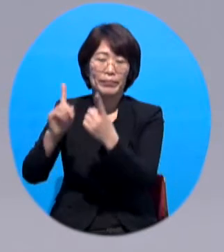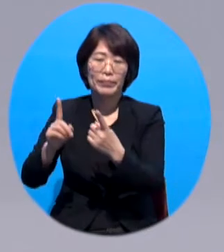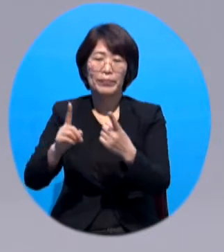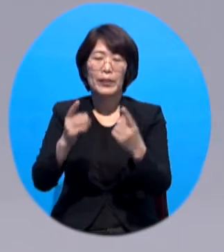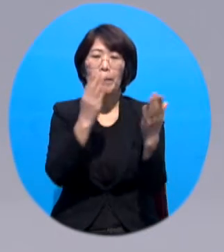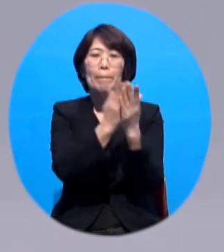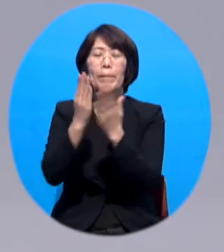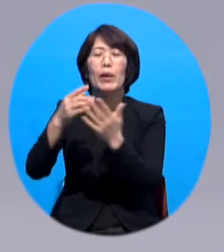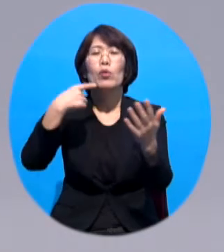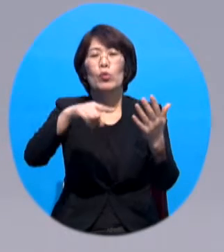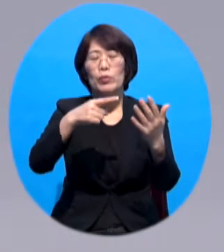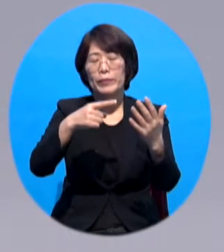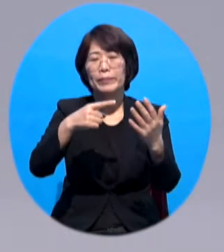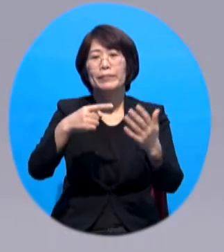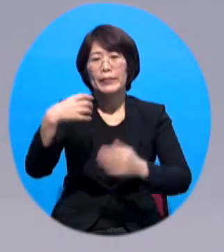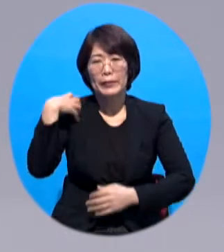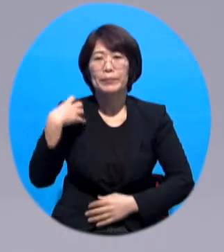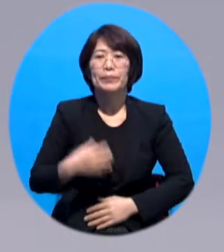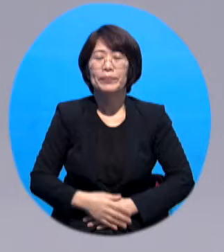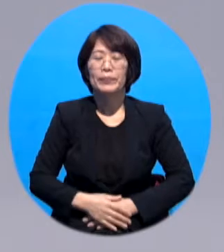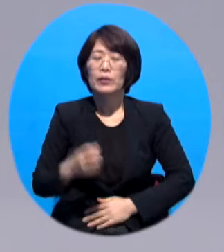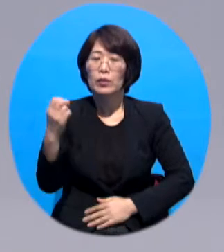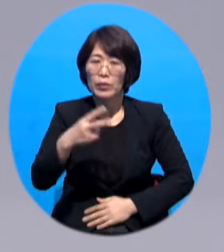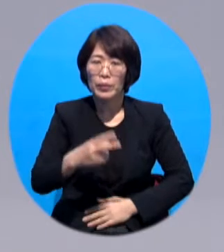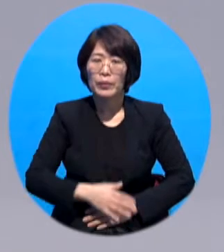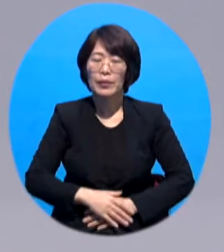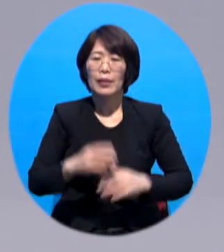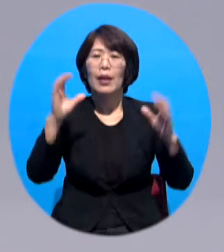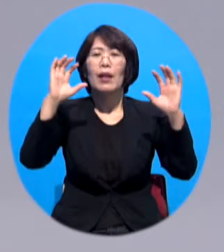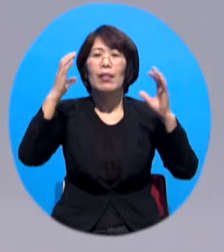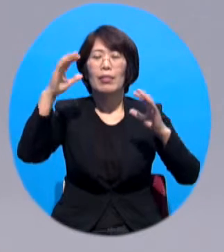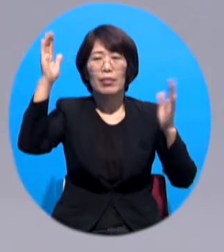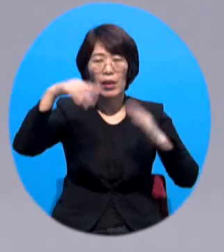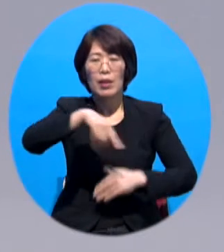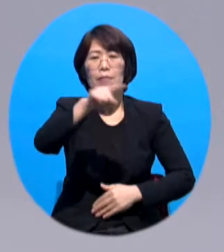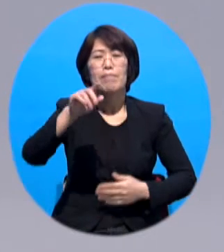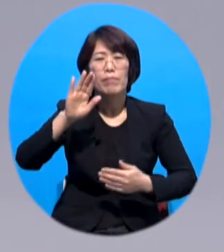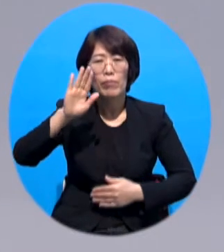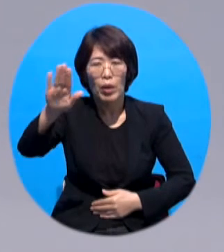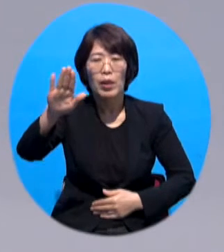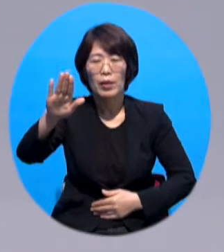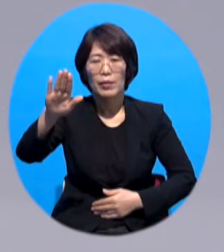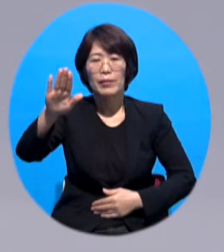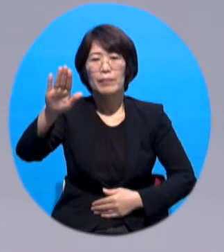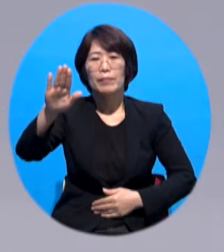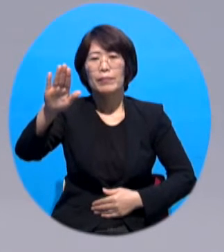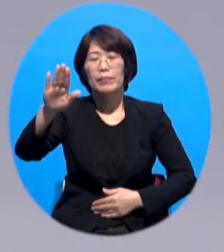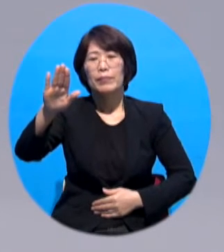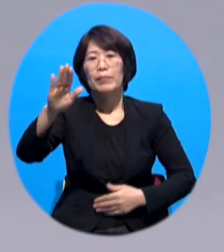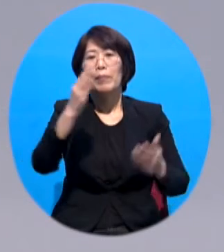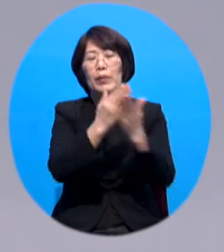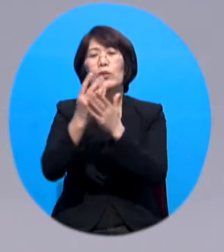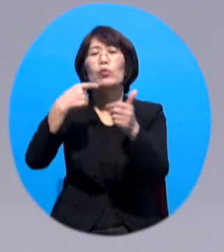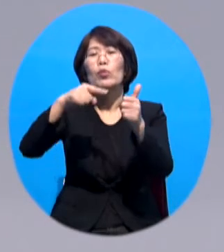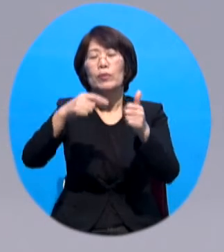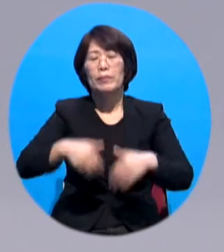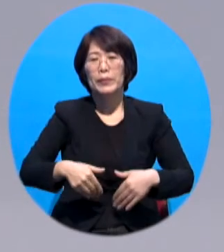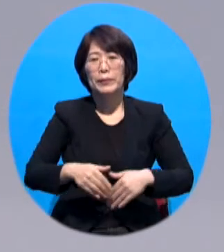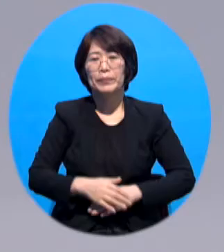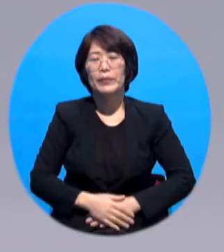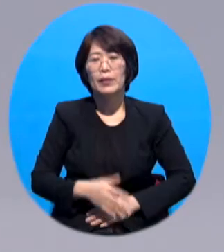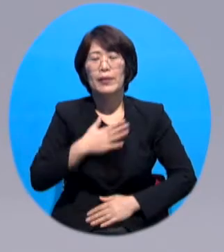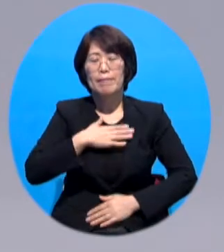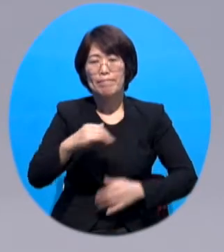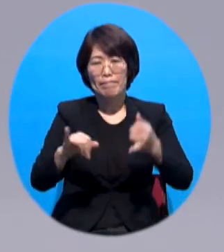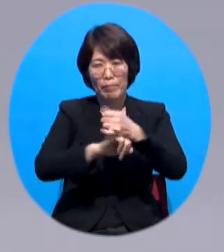교육을 7시 해 나가겠습니다 또한 우리 아이들에게 미래를 선에 지어줘야 합니다 제가 꼭